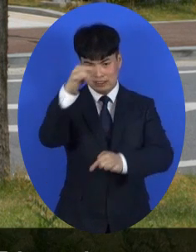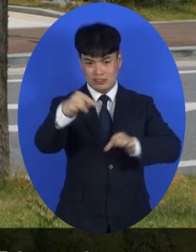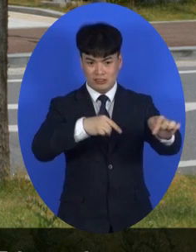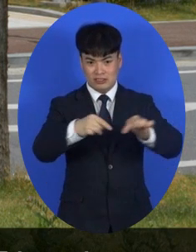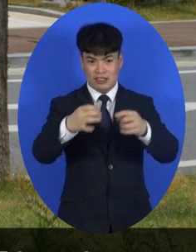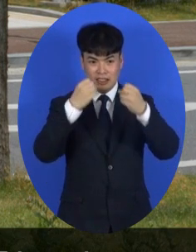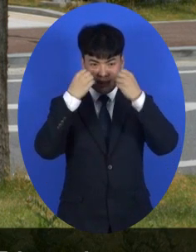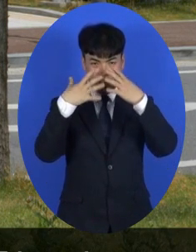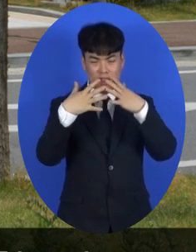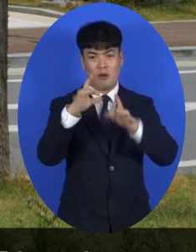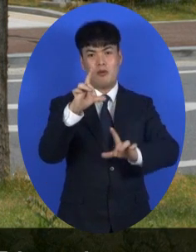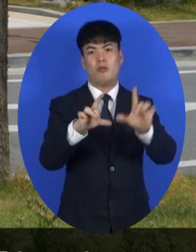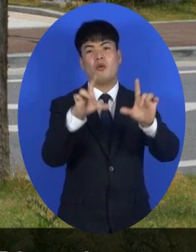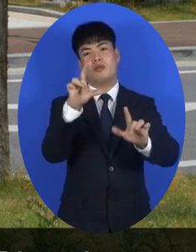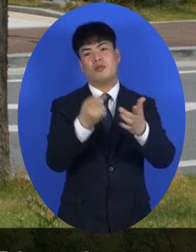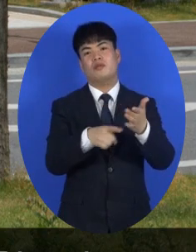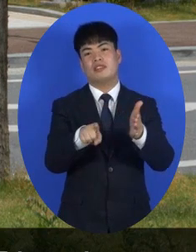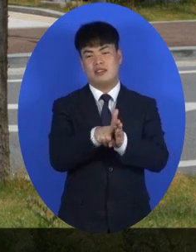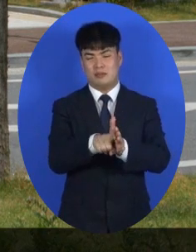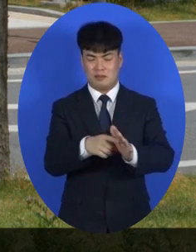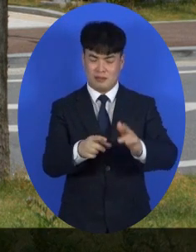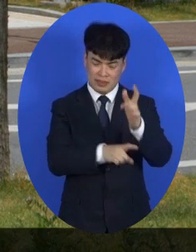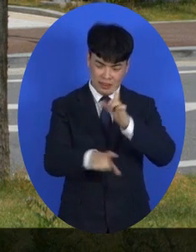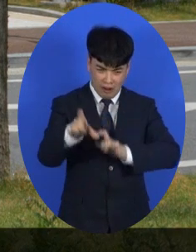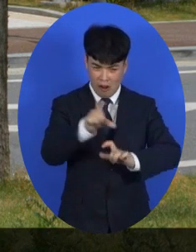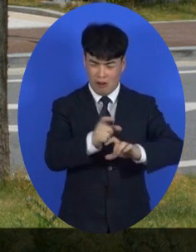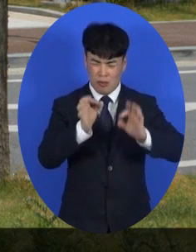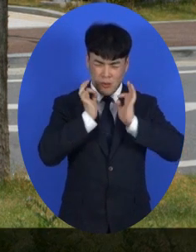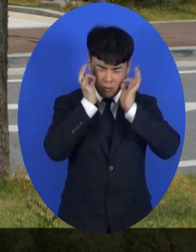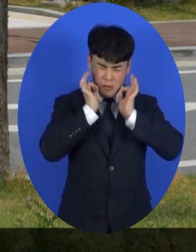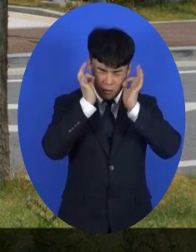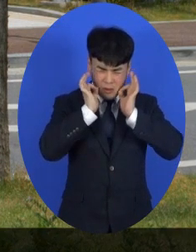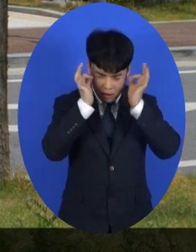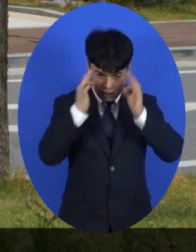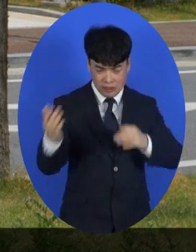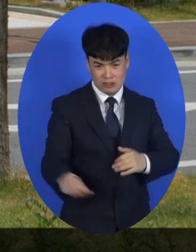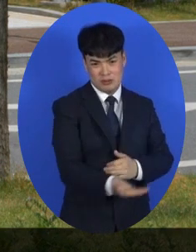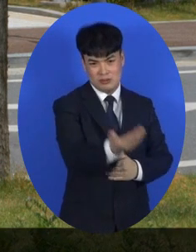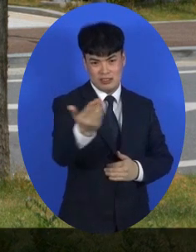앞으로도 시민 여러분과의 소통에 더욱 힘쓰며 시민 여러분의 의견에